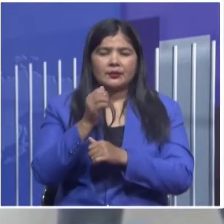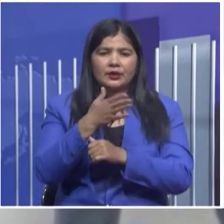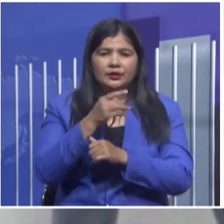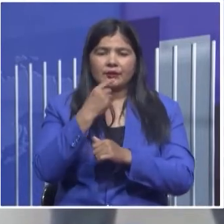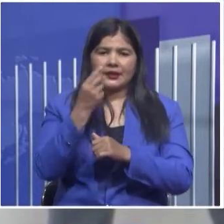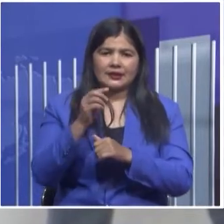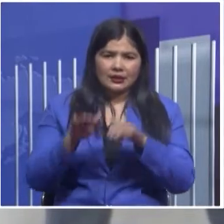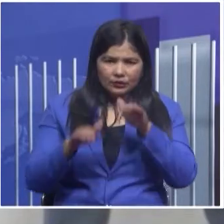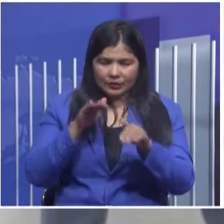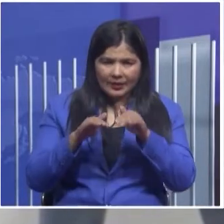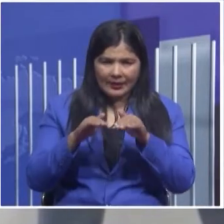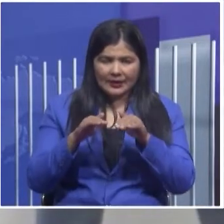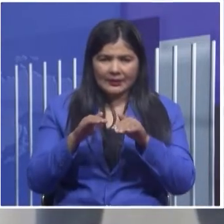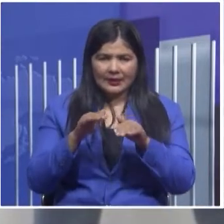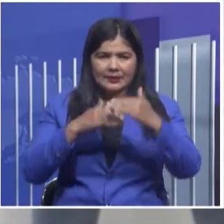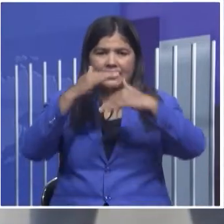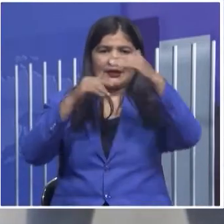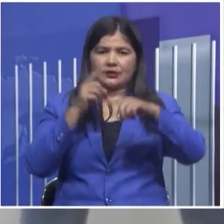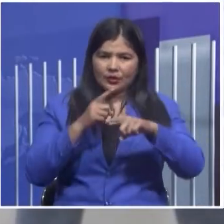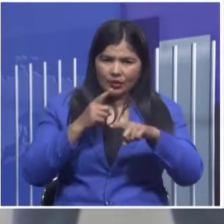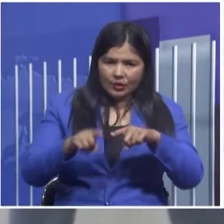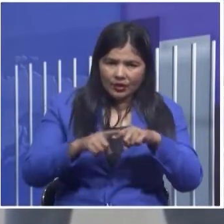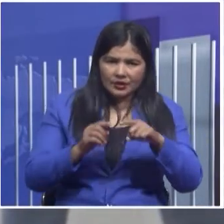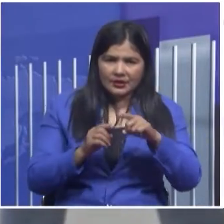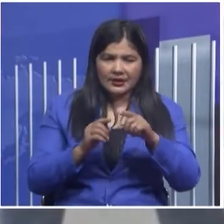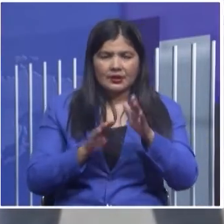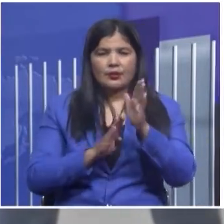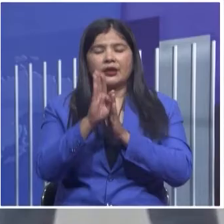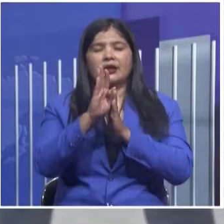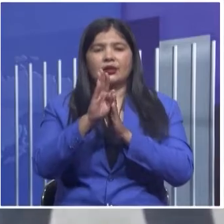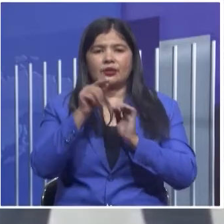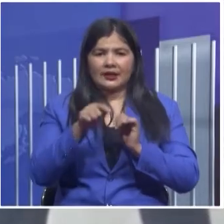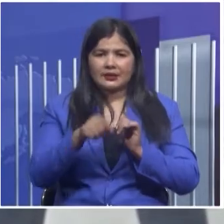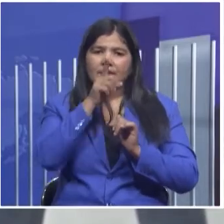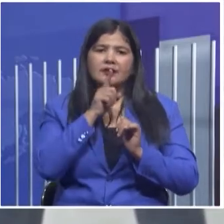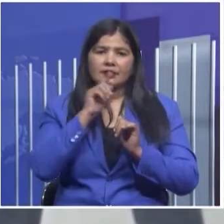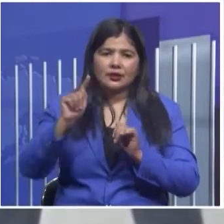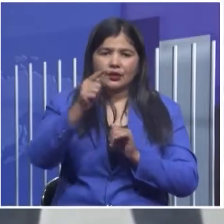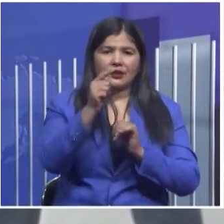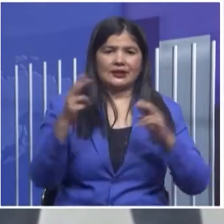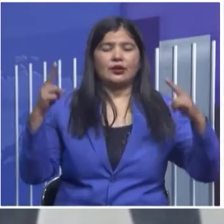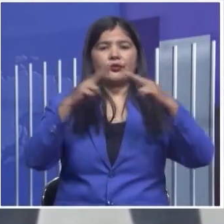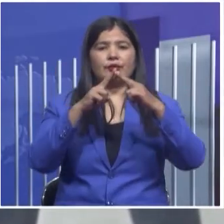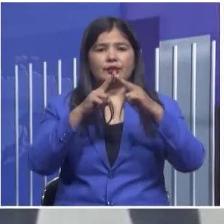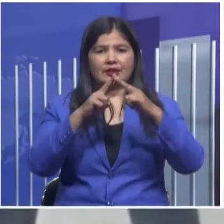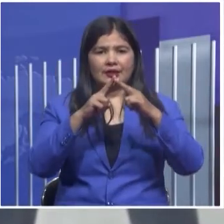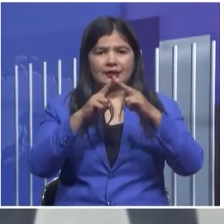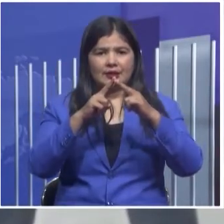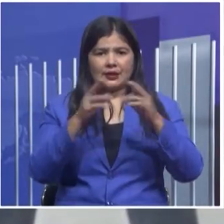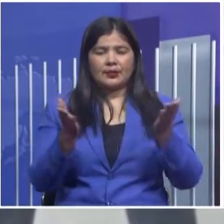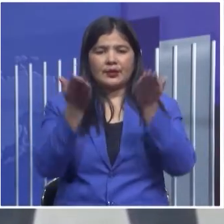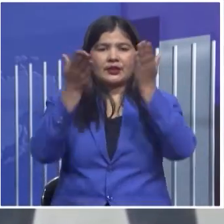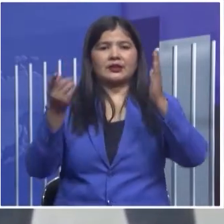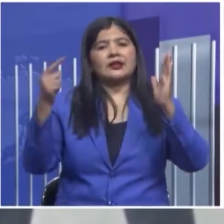सरकारको तुलनामा वर्तमान सरकारले विकास खर्चको गति बढाइरहेकाले अपेक्षाकृत यस वर्ष कर्णालीको भौतिक प्रगति बढी देखिने दावी